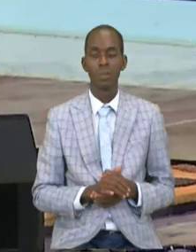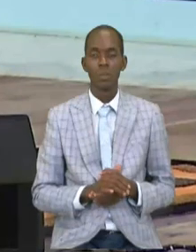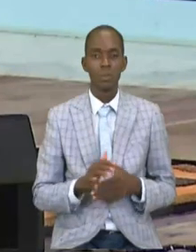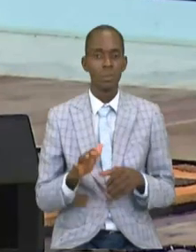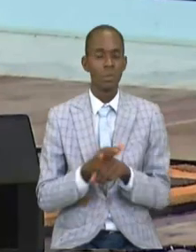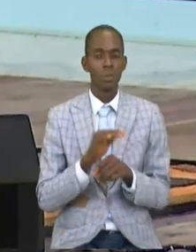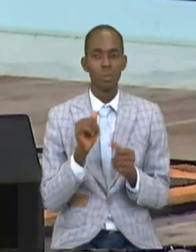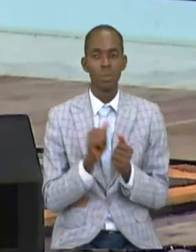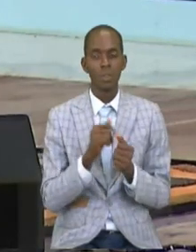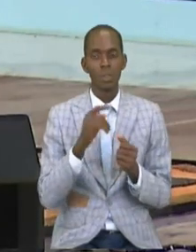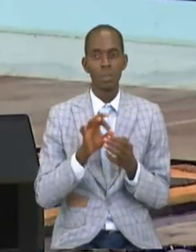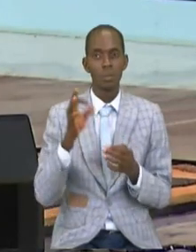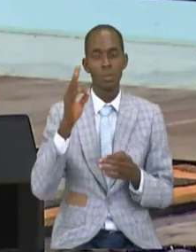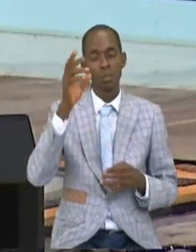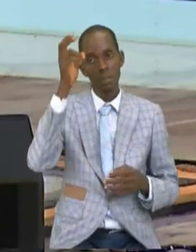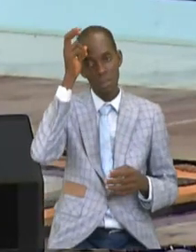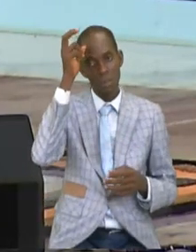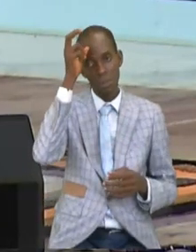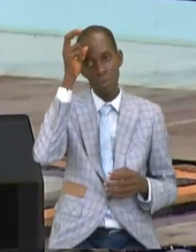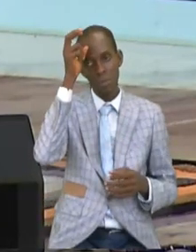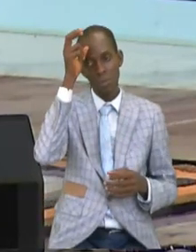La démonisation,